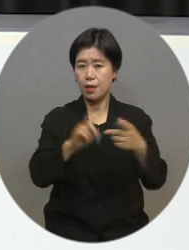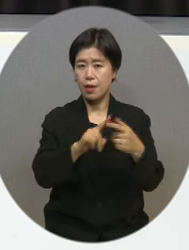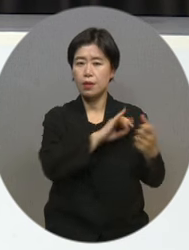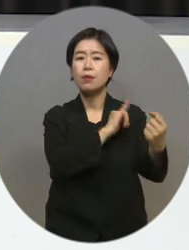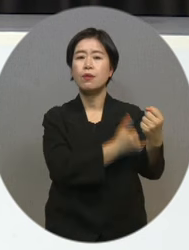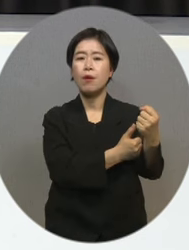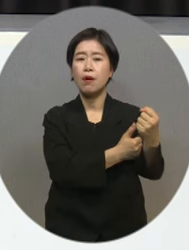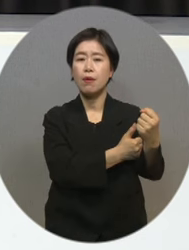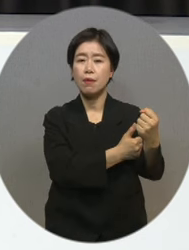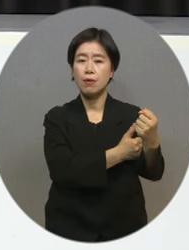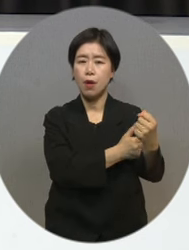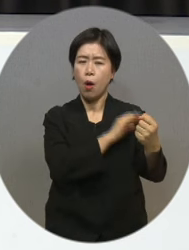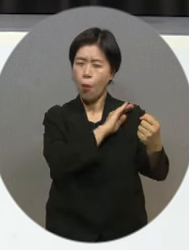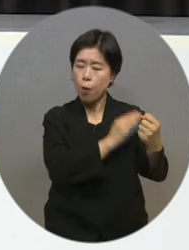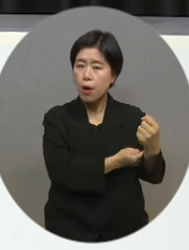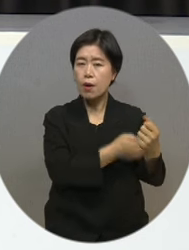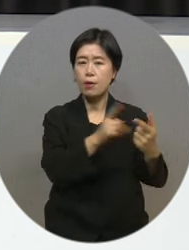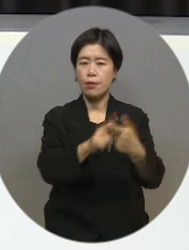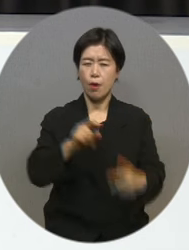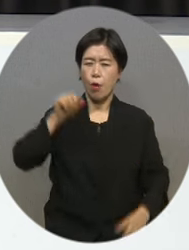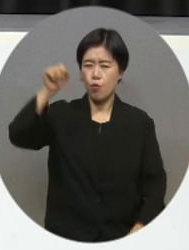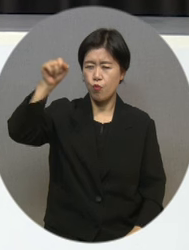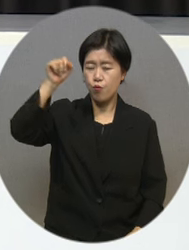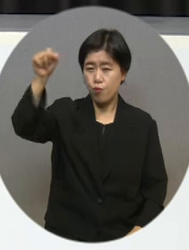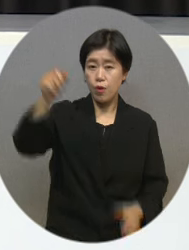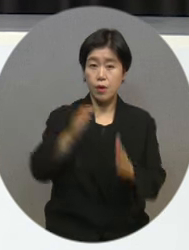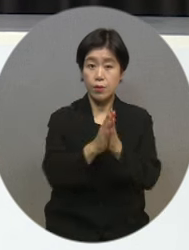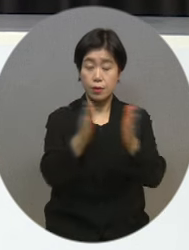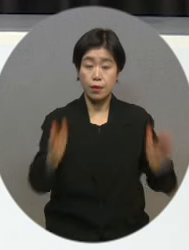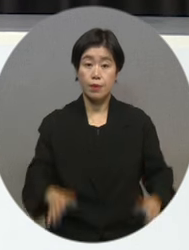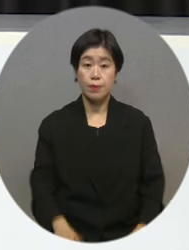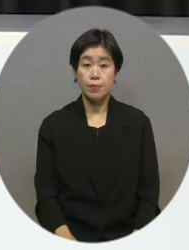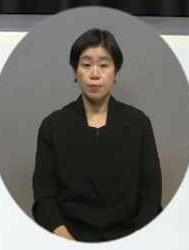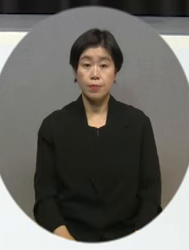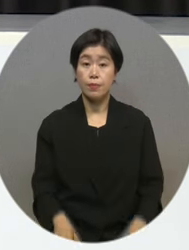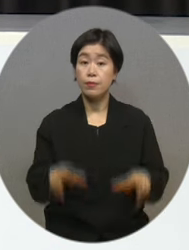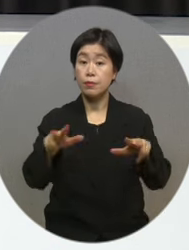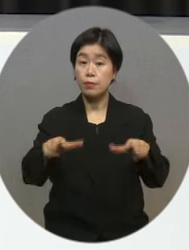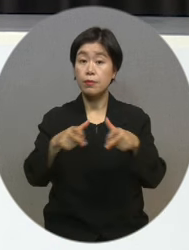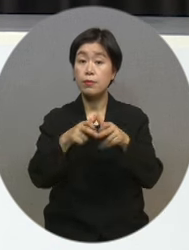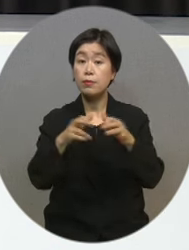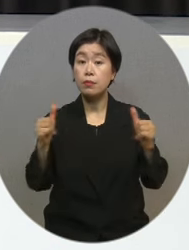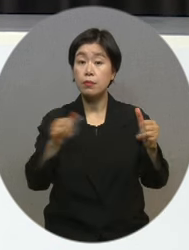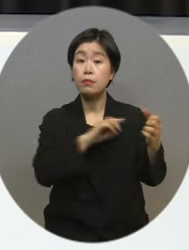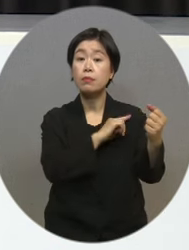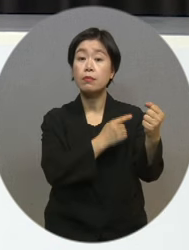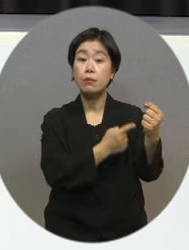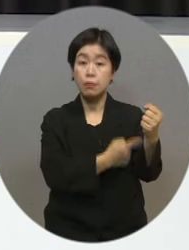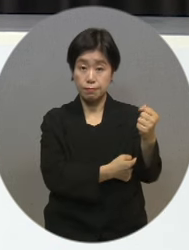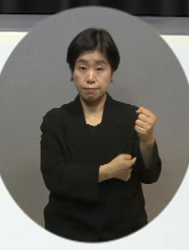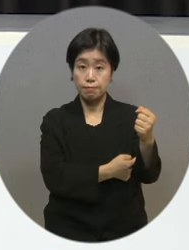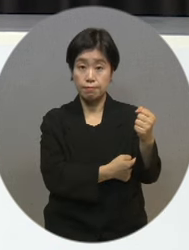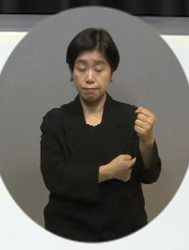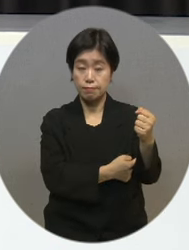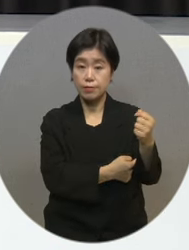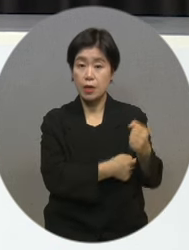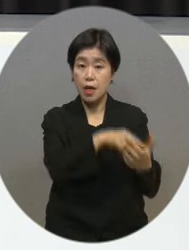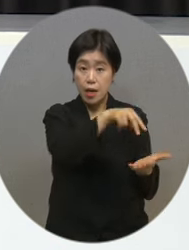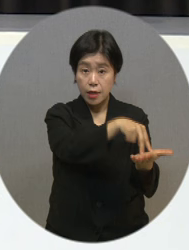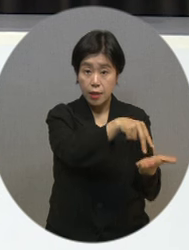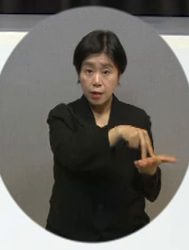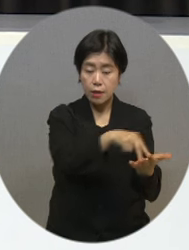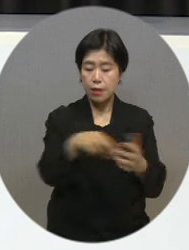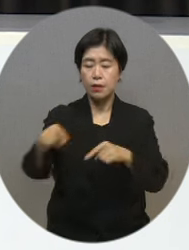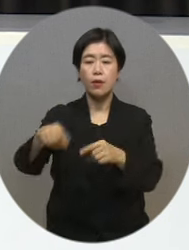시작이 됐어요. 그래서 지금은 장애인 권리적 차원에서의 정책이나 입법,